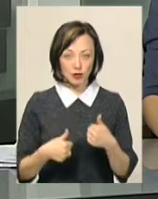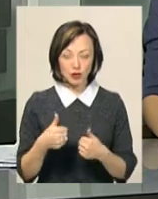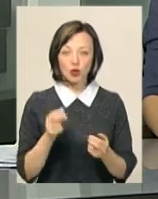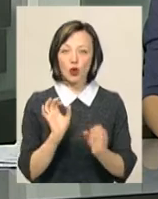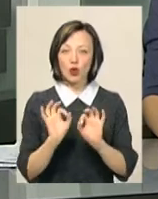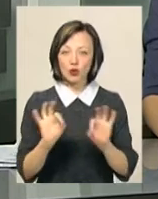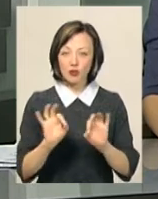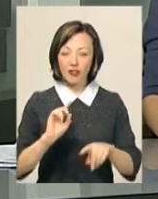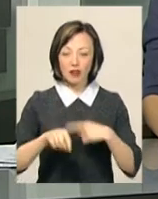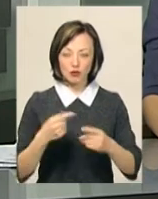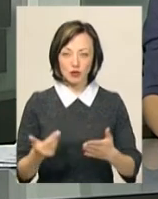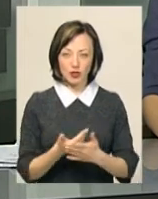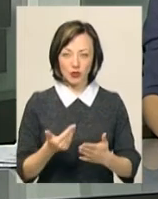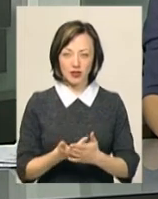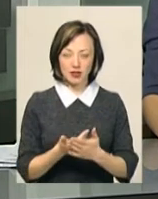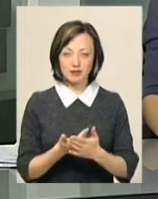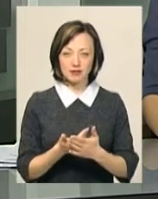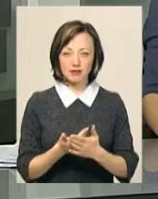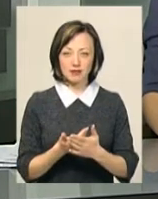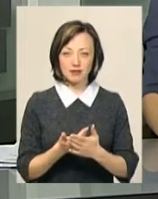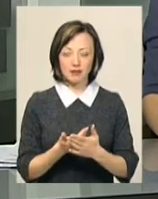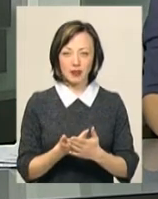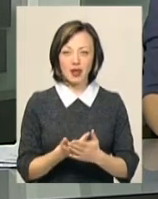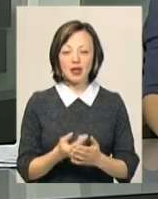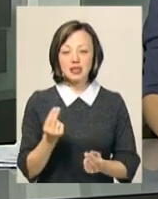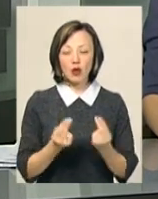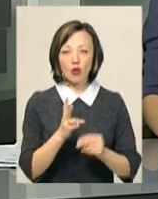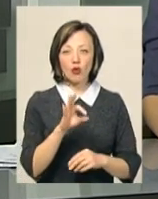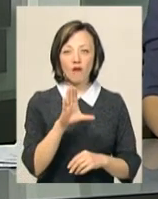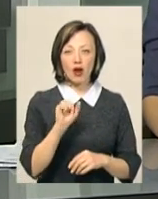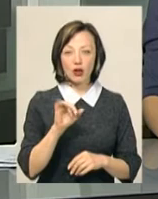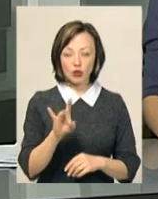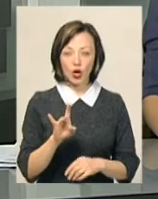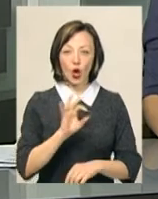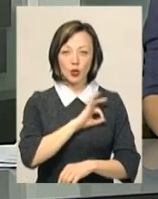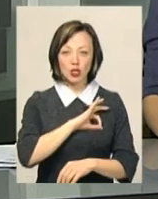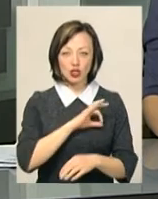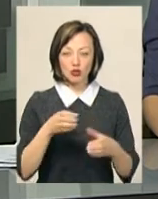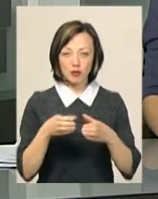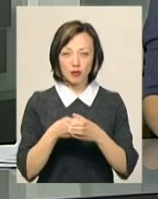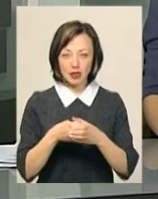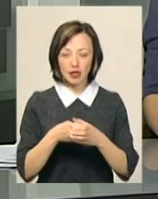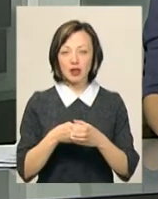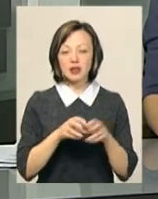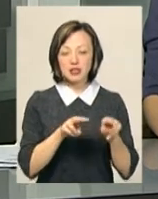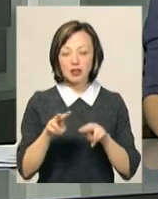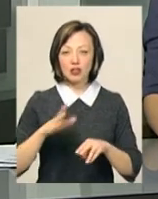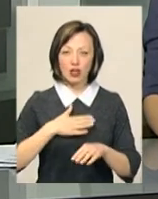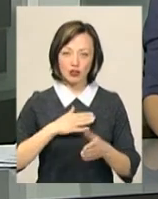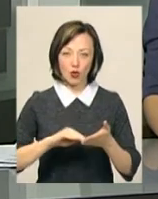ми розповімо в наших наступних інформаційних випусках. За грою «Новатора» і юридичної академії в Хмельницькому стежитиме моя